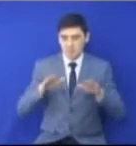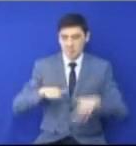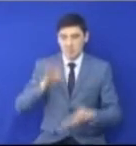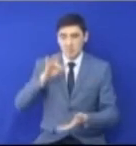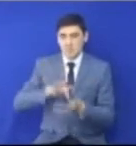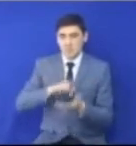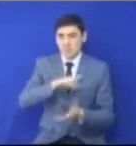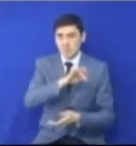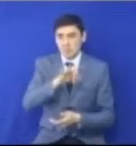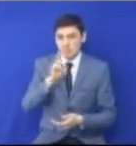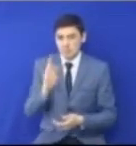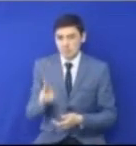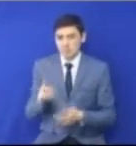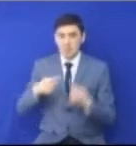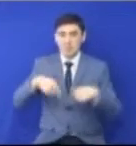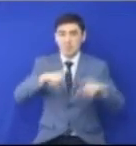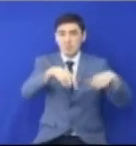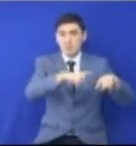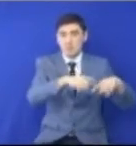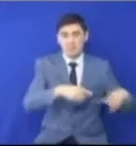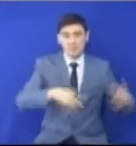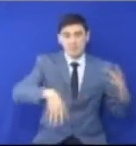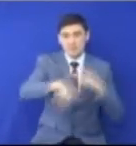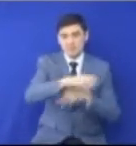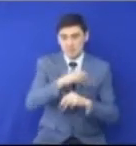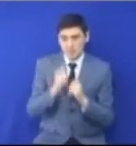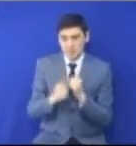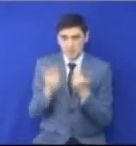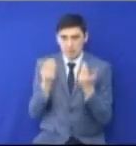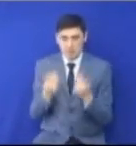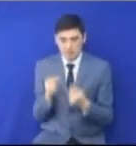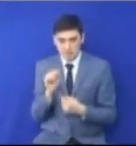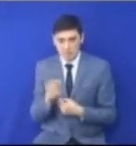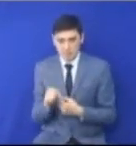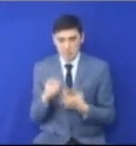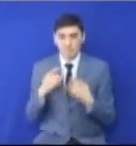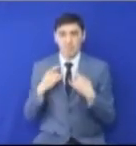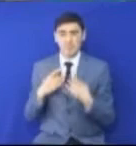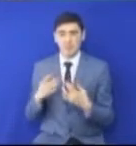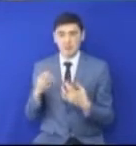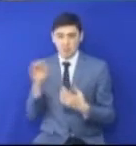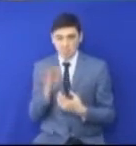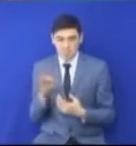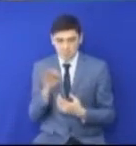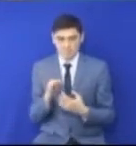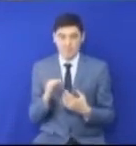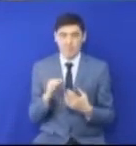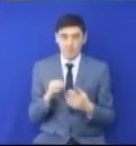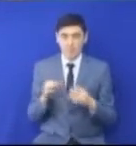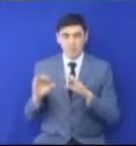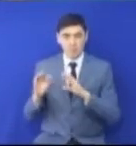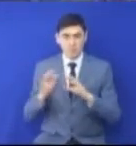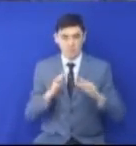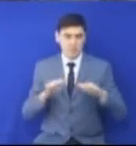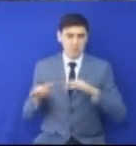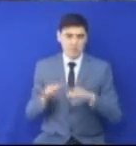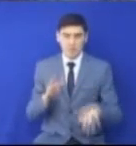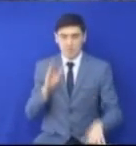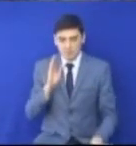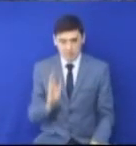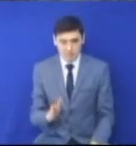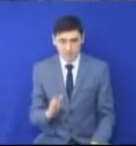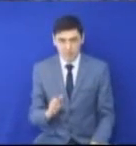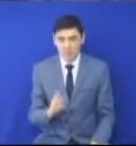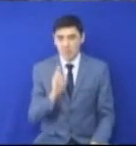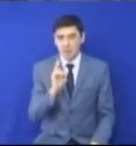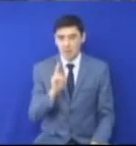мәдениет мекемелерінің ұйымдастыруымен күнделікті осындай Наурыз мерекесін тойлау шаралары өткізіледі. Қаламызда